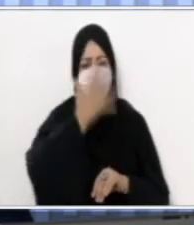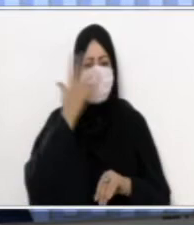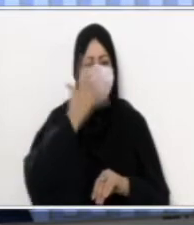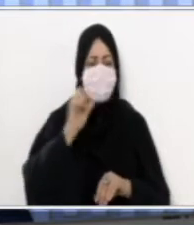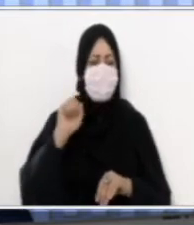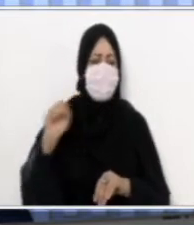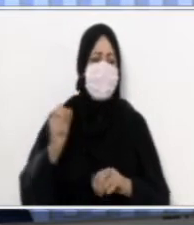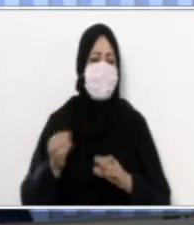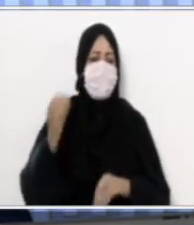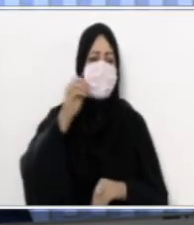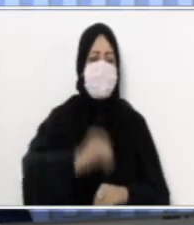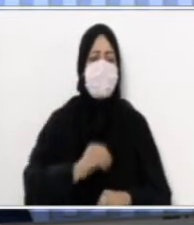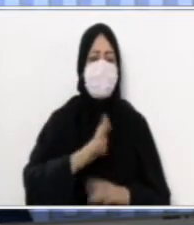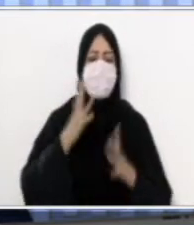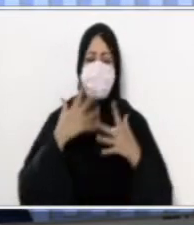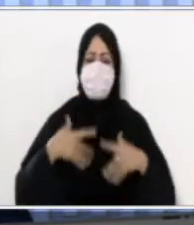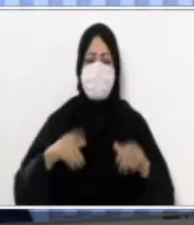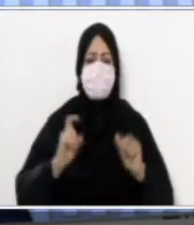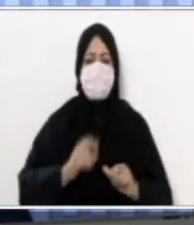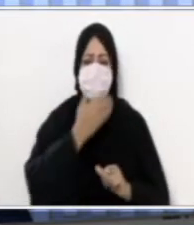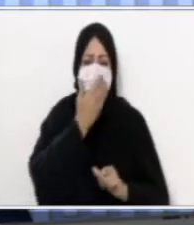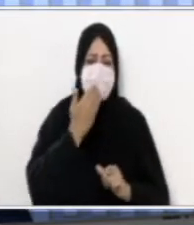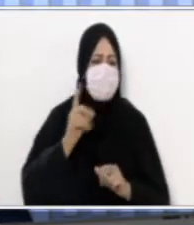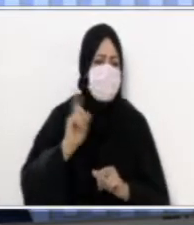ما يبيش يصيم. هل الإفطار في إثم أم لا؟